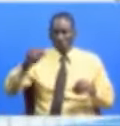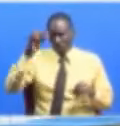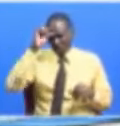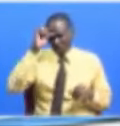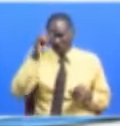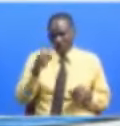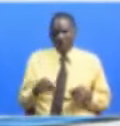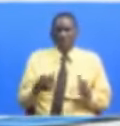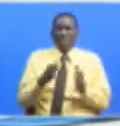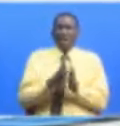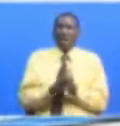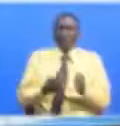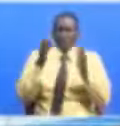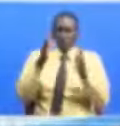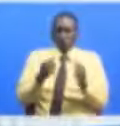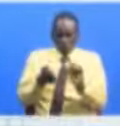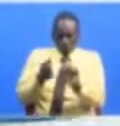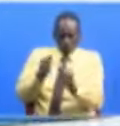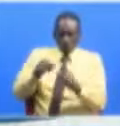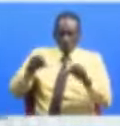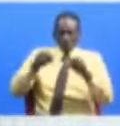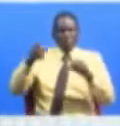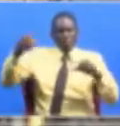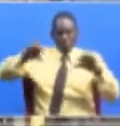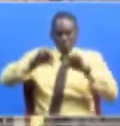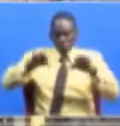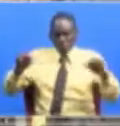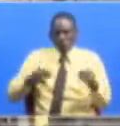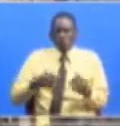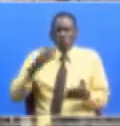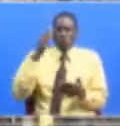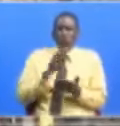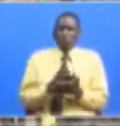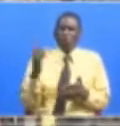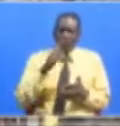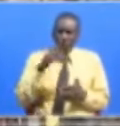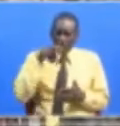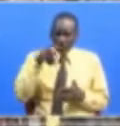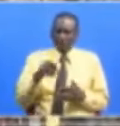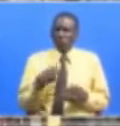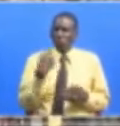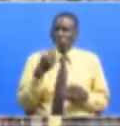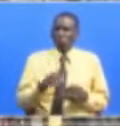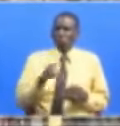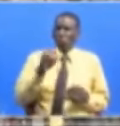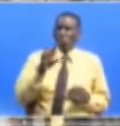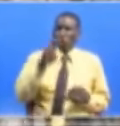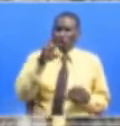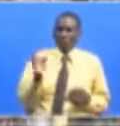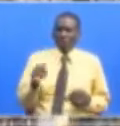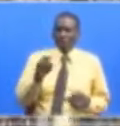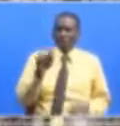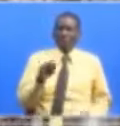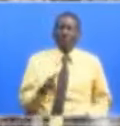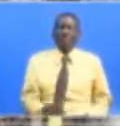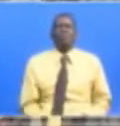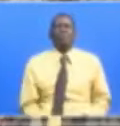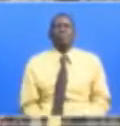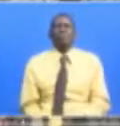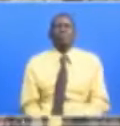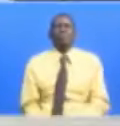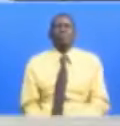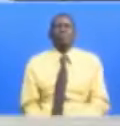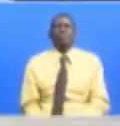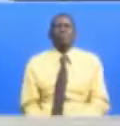ya county? Na atakayerekebisha nyaya hizo kuondoa hatari zaidi ni nani? Olive Barrows, NTV.